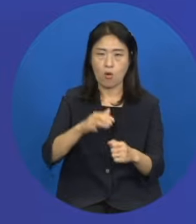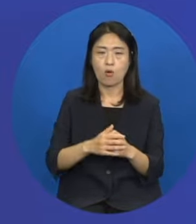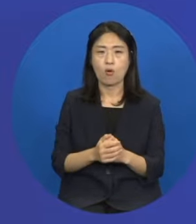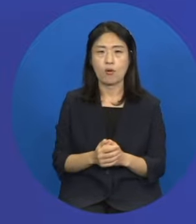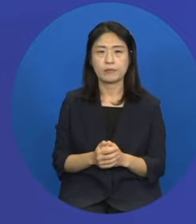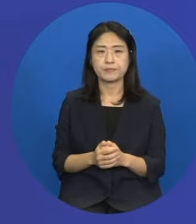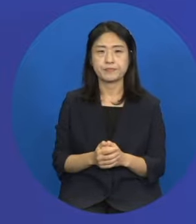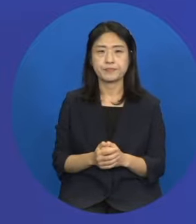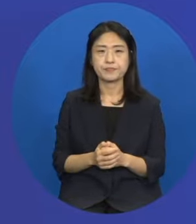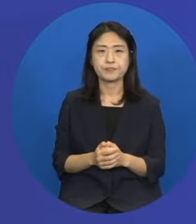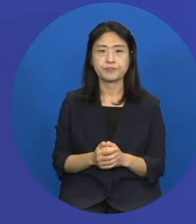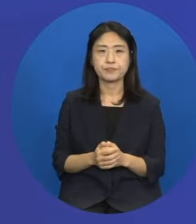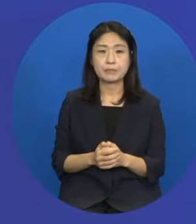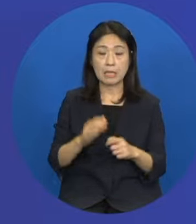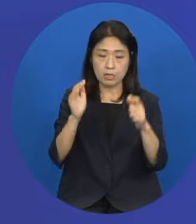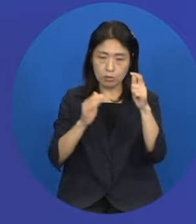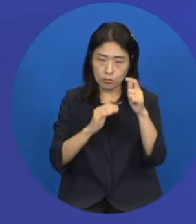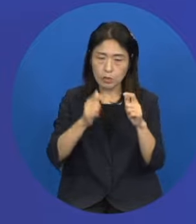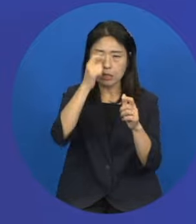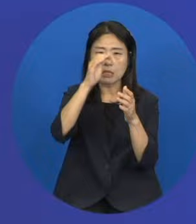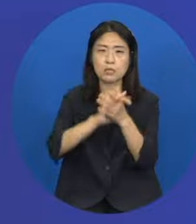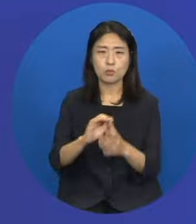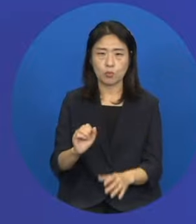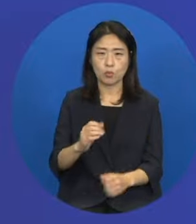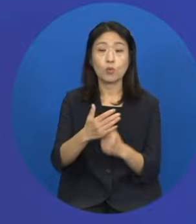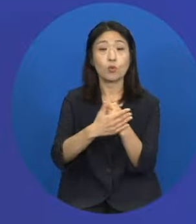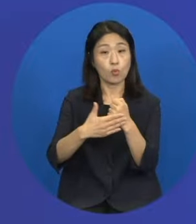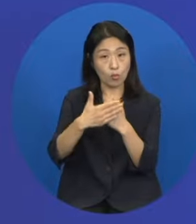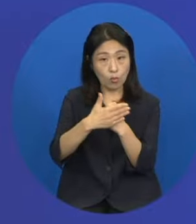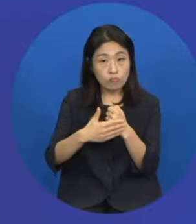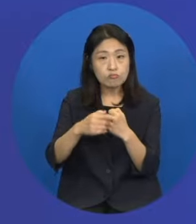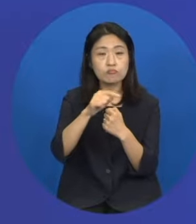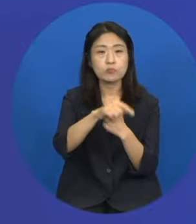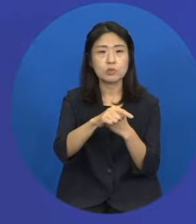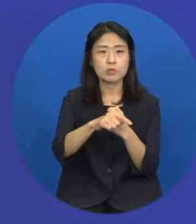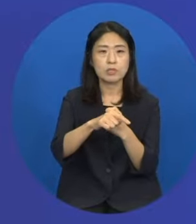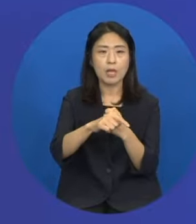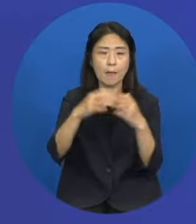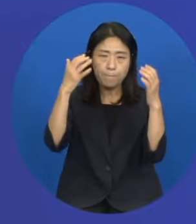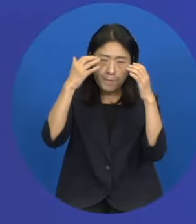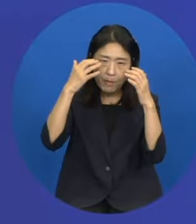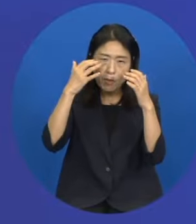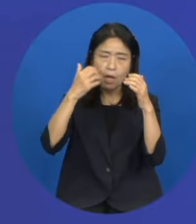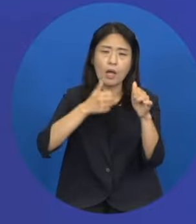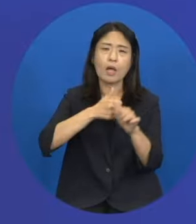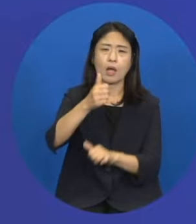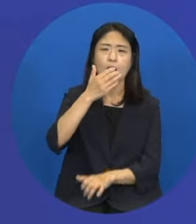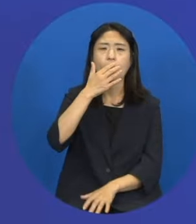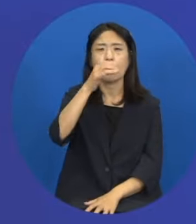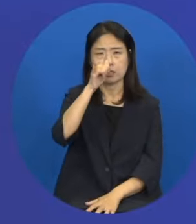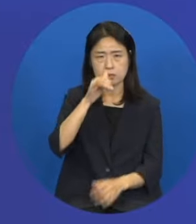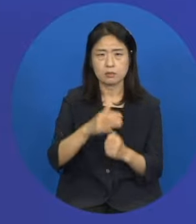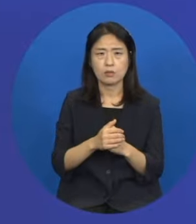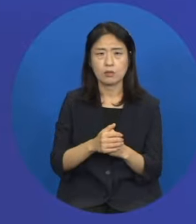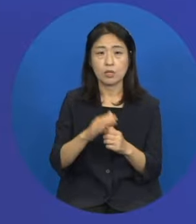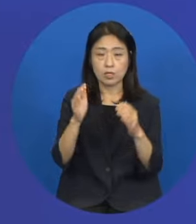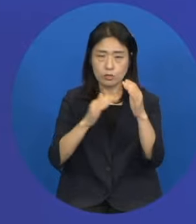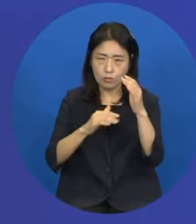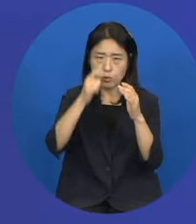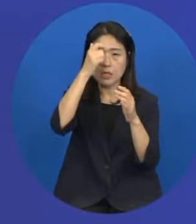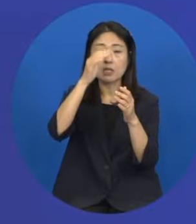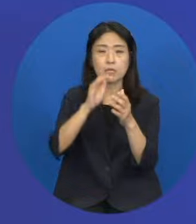성도들의 기도 덕분에 박해와 핍박을 이길 수 있었던 것이죠. 여러분 성도들의 기도는 어떤 권세도 이길 수 있는 능력인